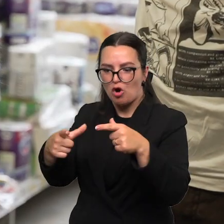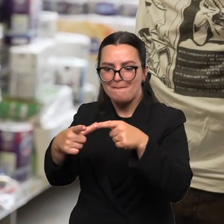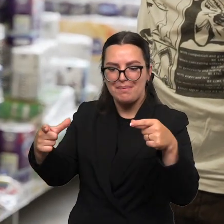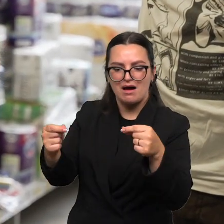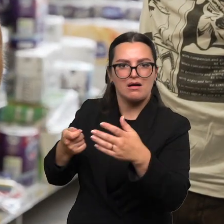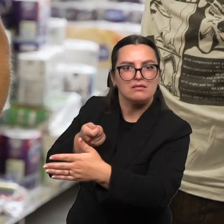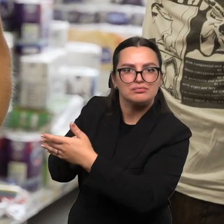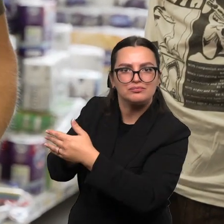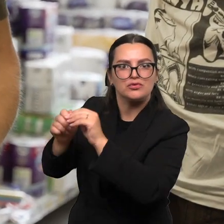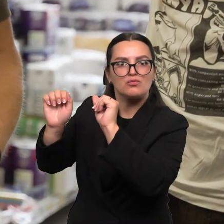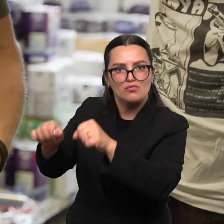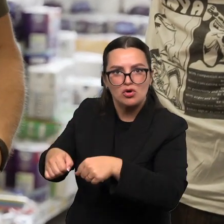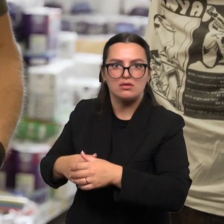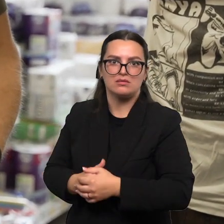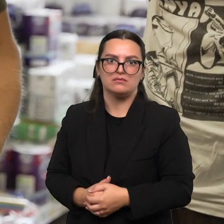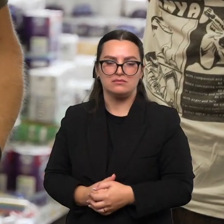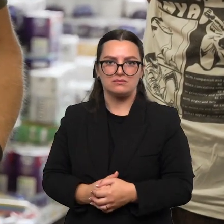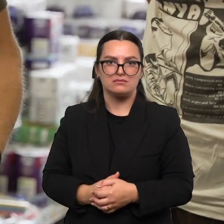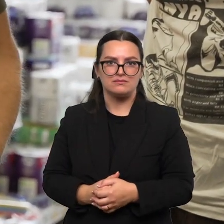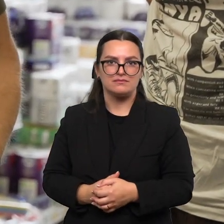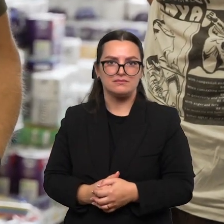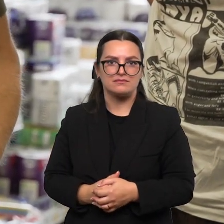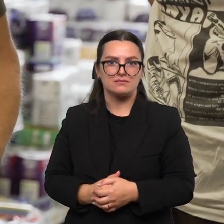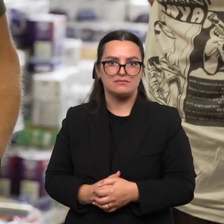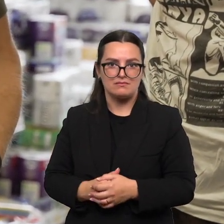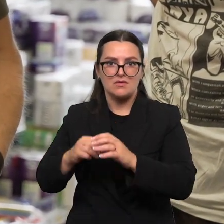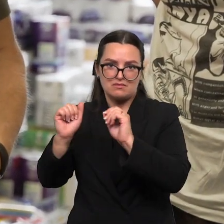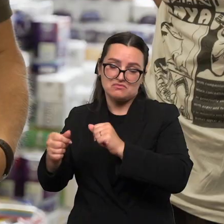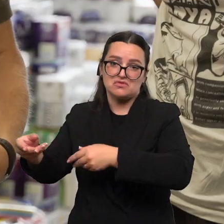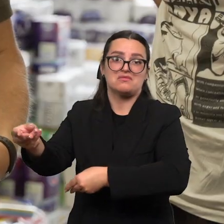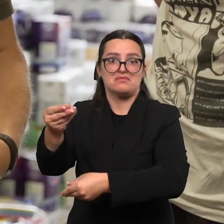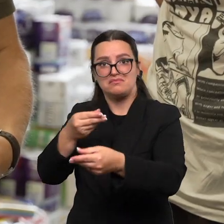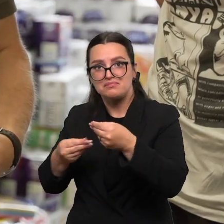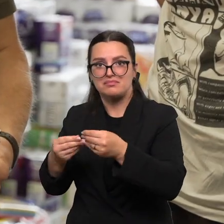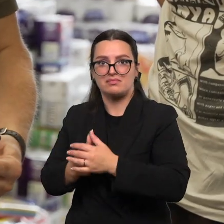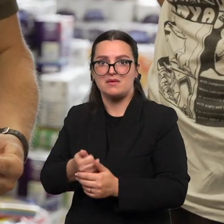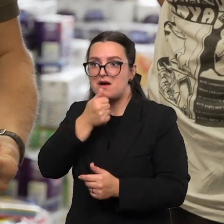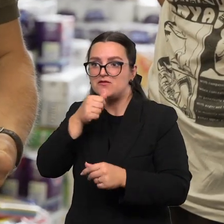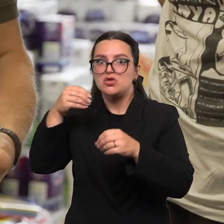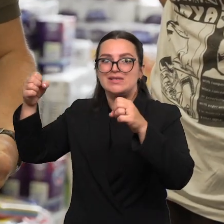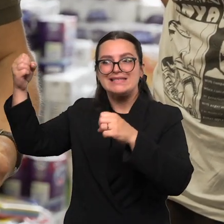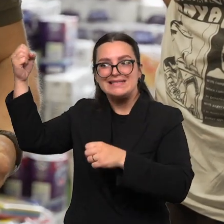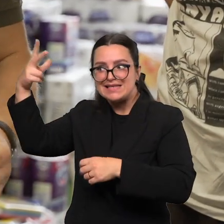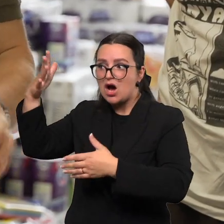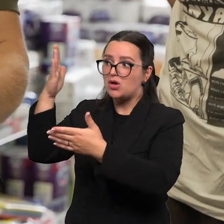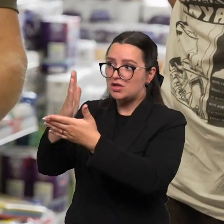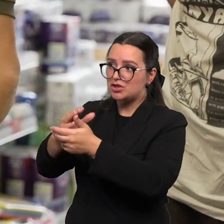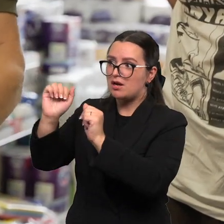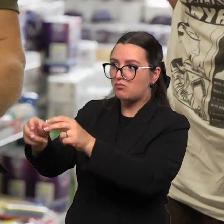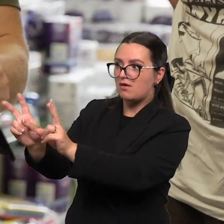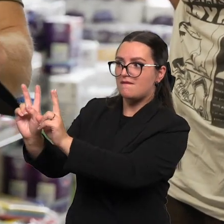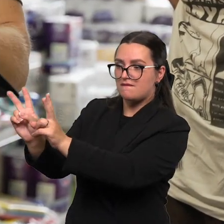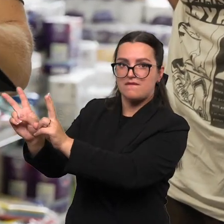krauti. galbūt, arba pajungti nuo powerbanko jau įkrauti. Tai ta prasme, kad kol yra šviesos saulės,